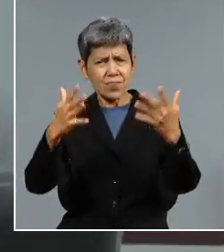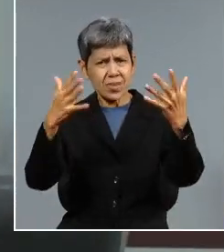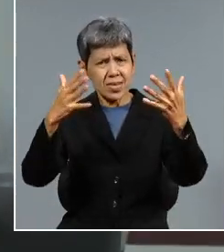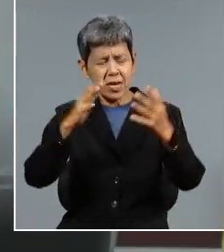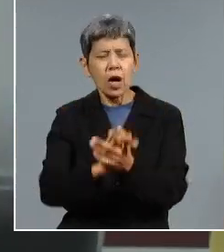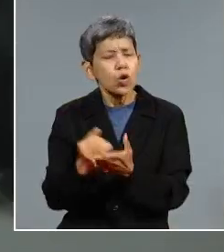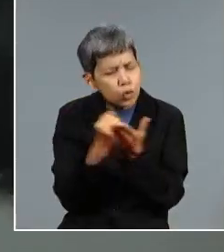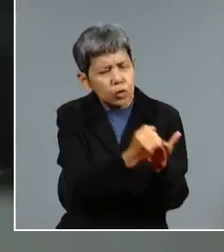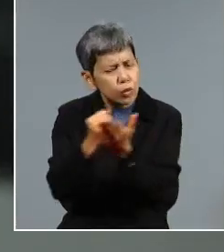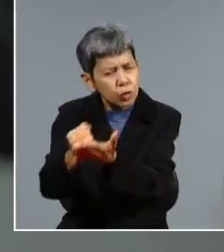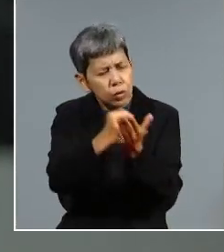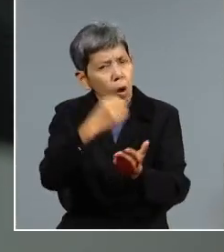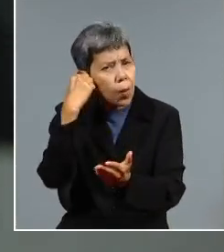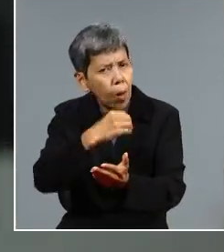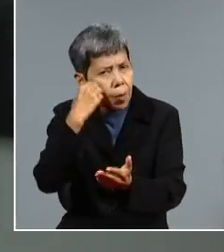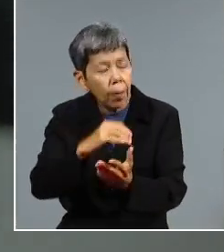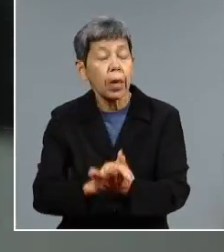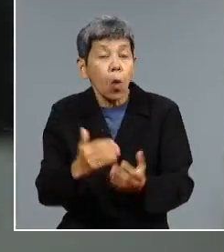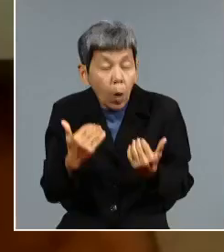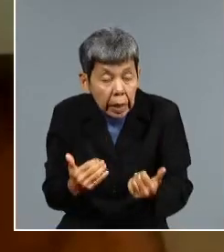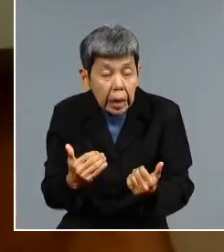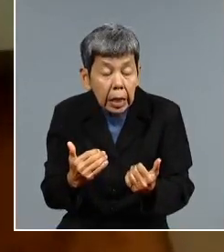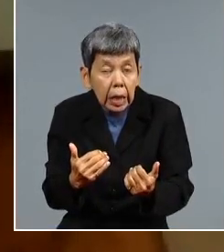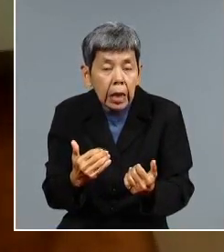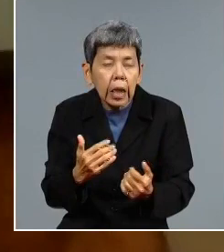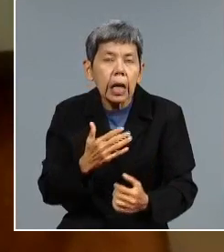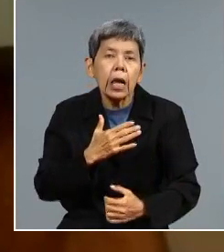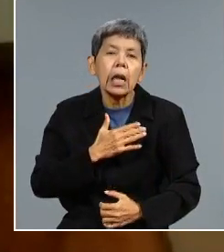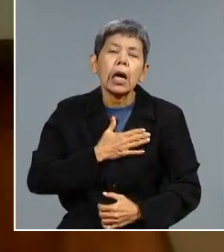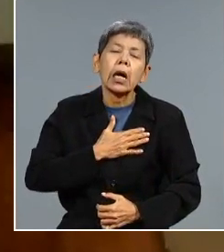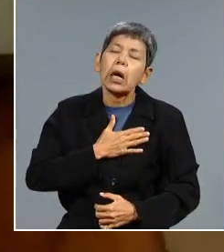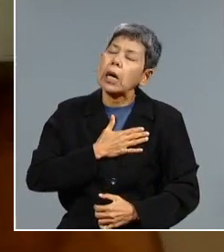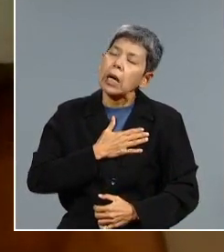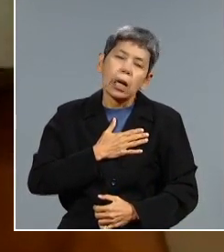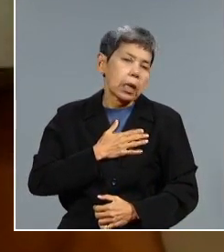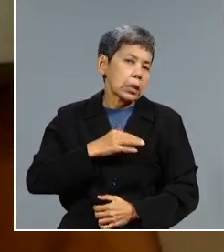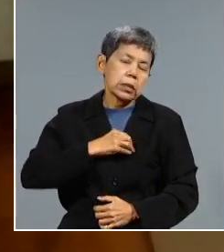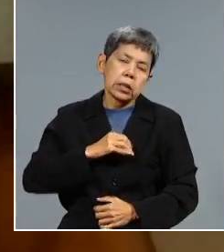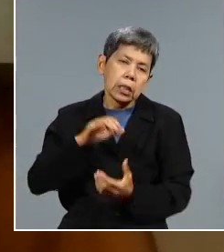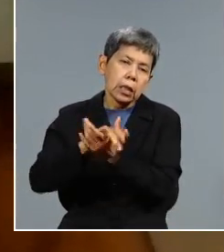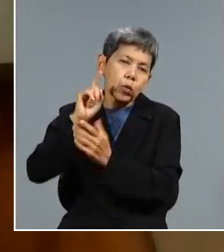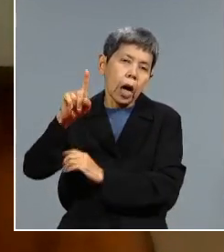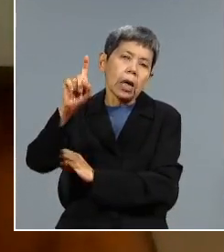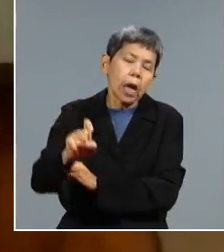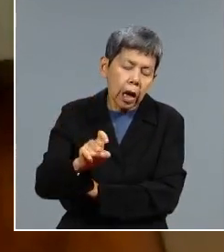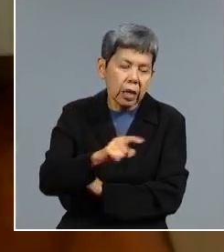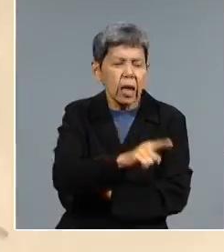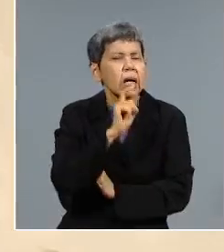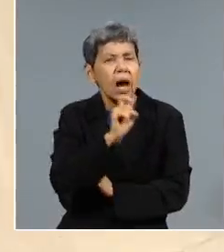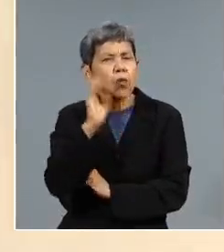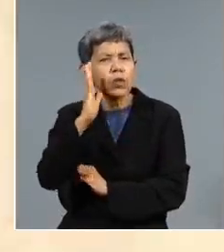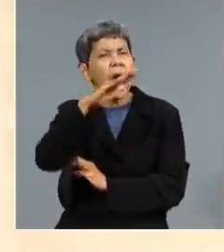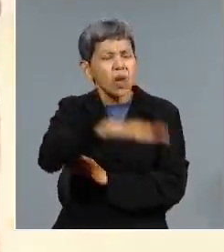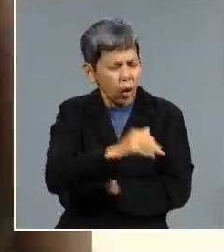ช่วยเหลือกันมาตลอดถึงวันนี้แล้วต้นตนรู้สึกแย่มากๆนะฮะแล้วก็อยากจะถามกับในวันชาติ